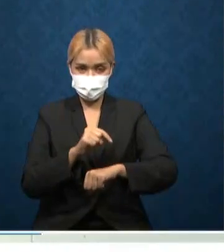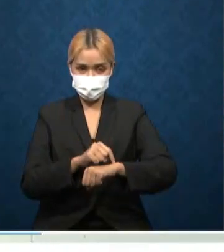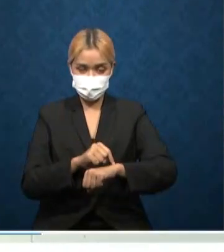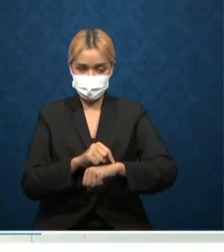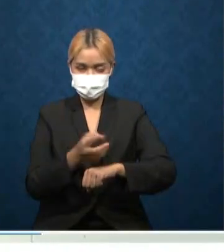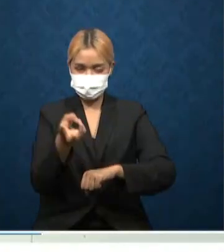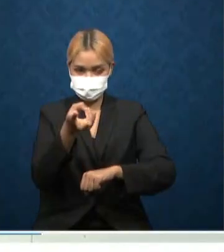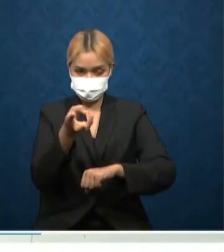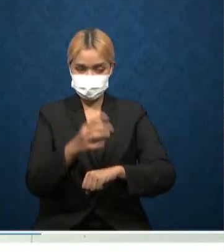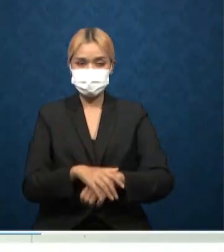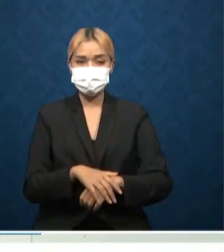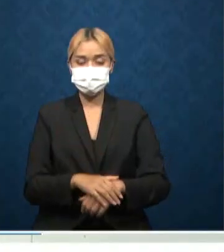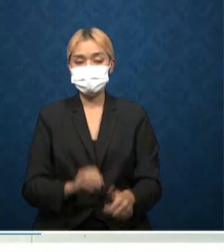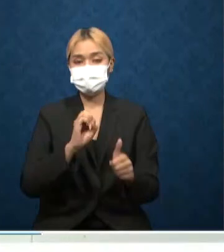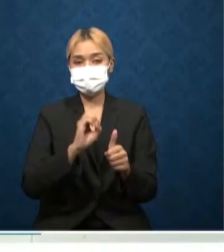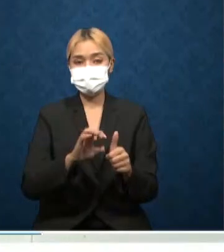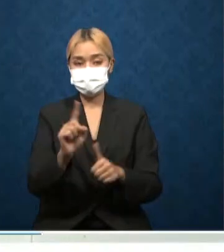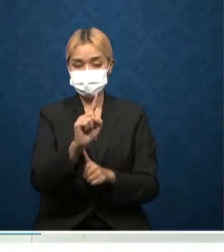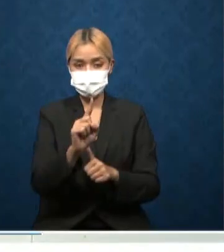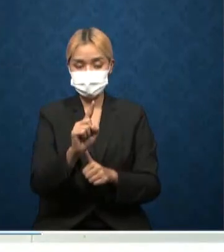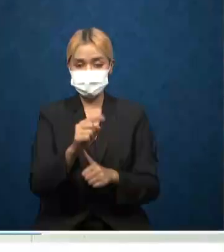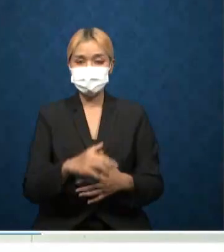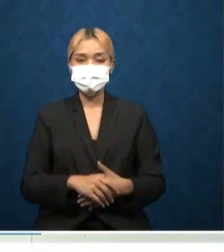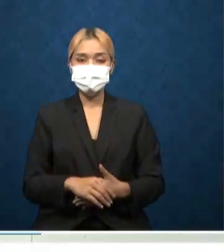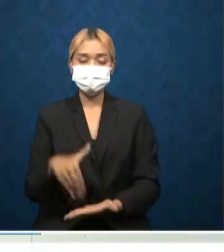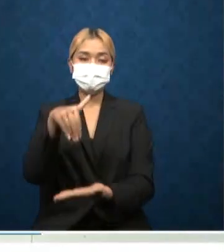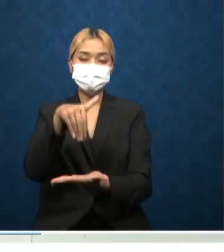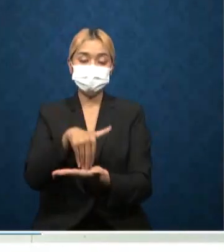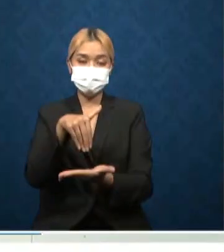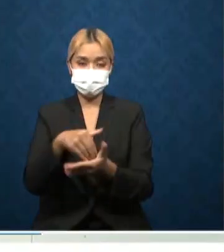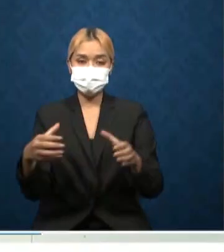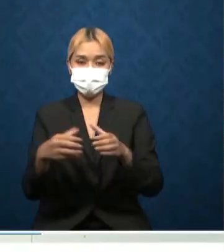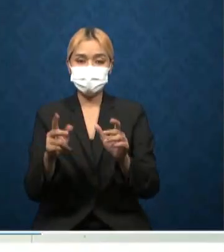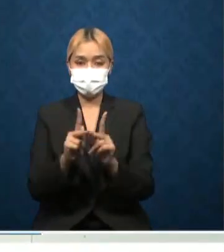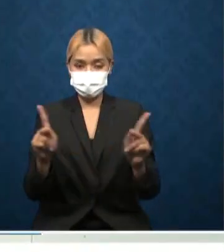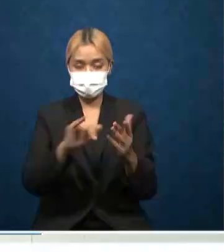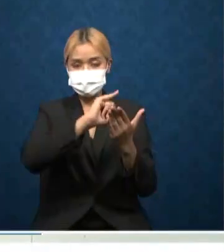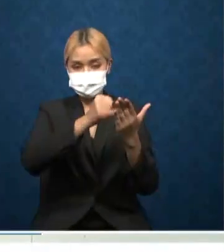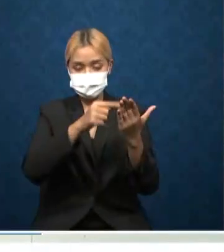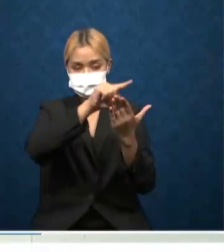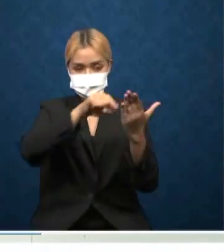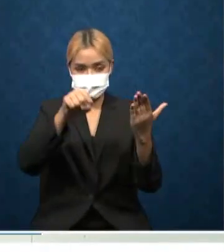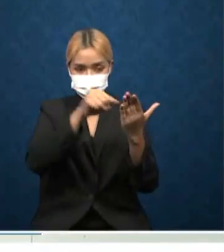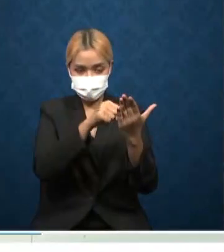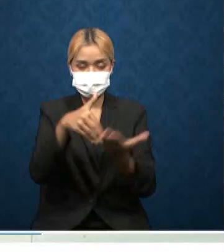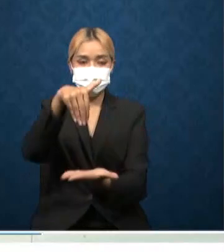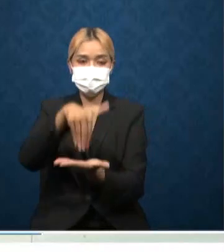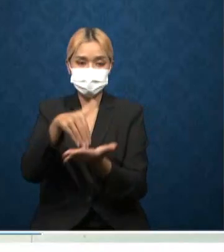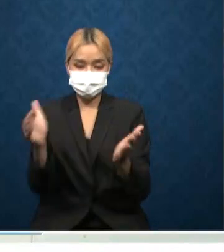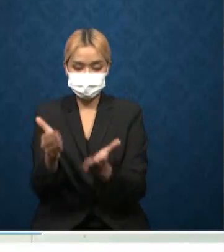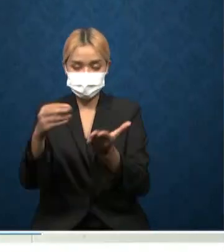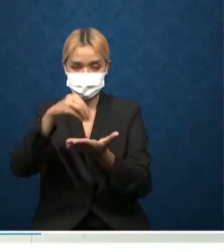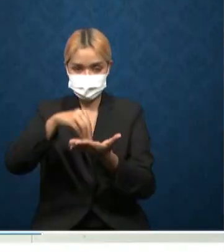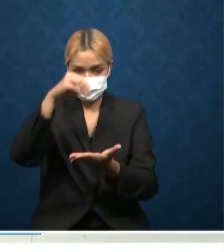นำเสนอถึงผลการปฏิบัติงานของสำนักงานคณะกรรมการการเลือกตั้งประจำจังหวัดและศูนย์ส่งเสริมการศึกษา